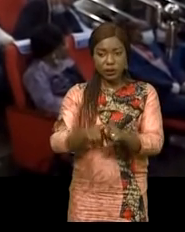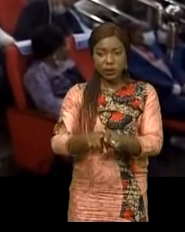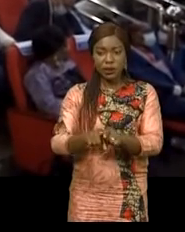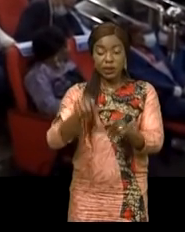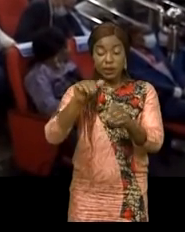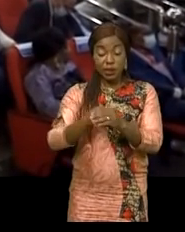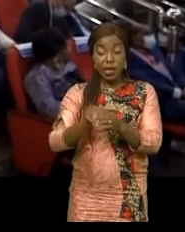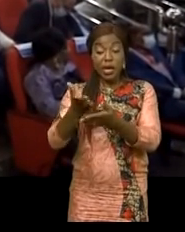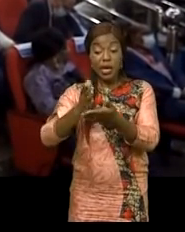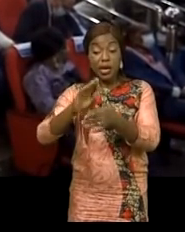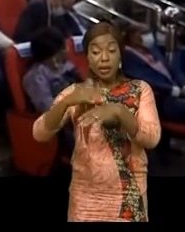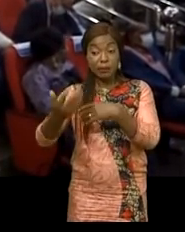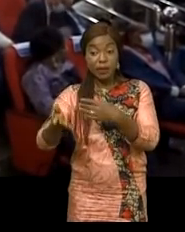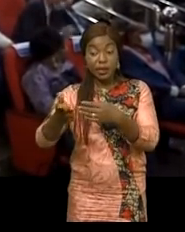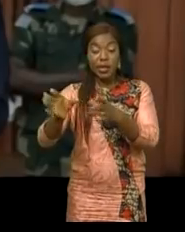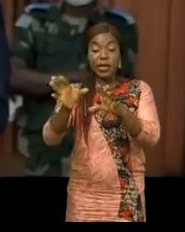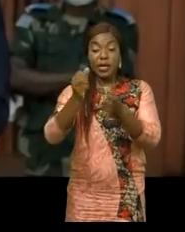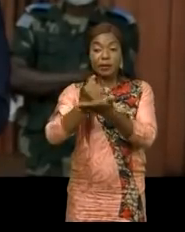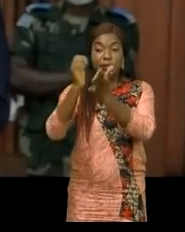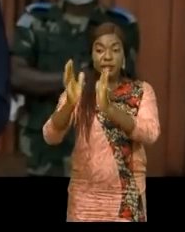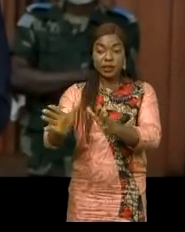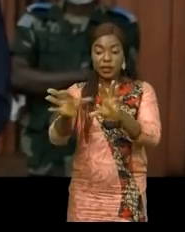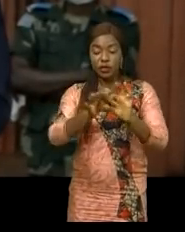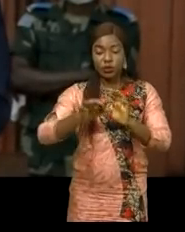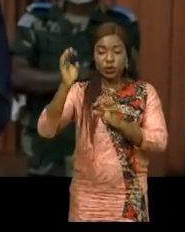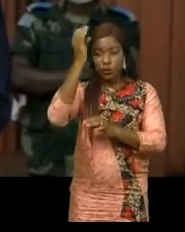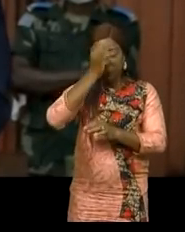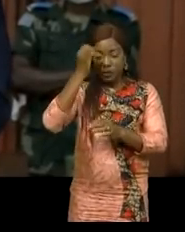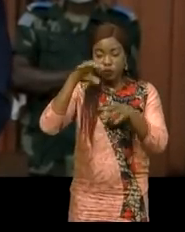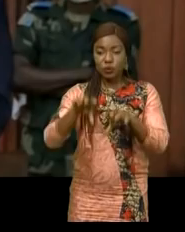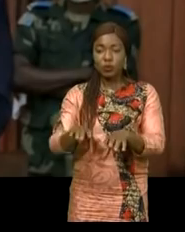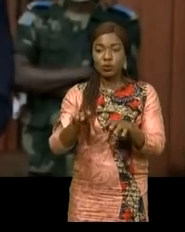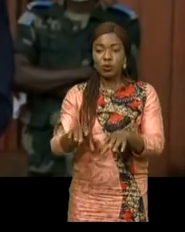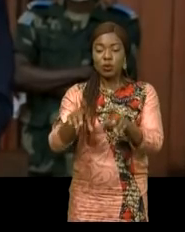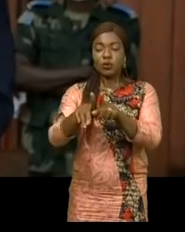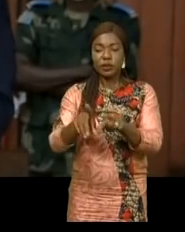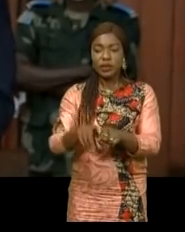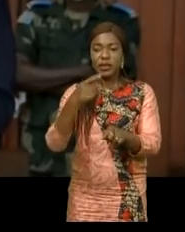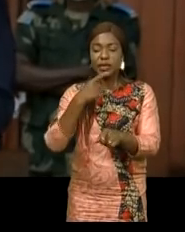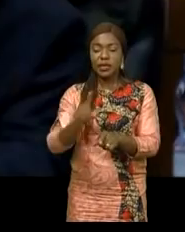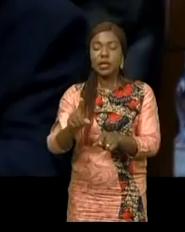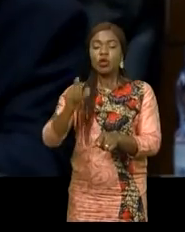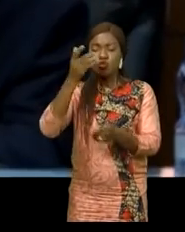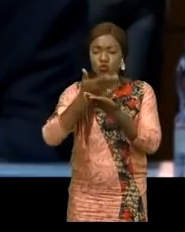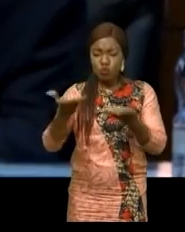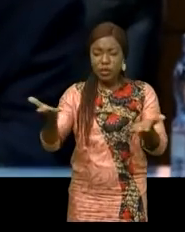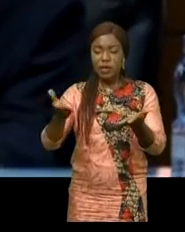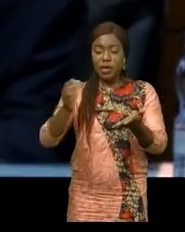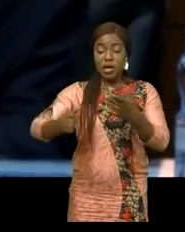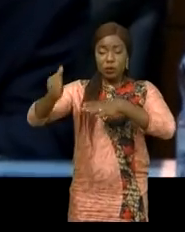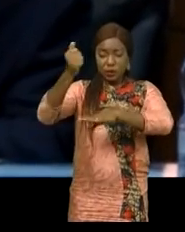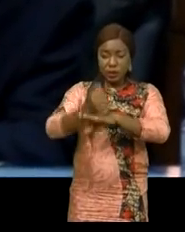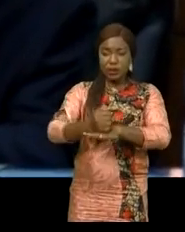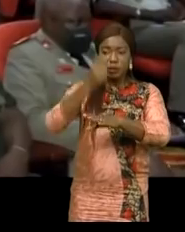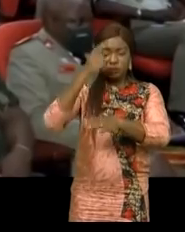dès son côté l'ambassadeur de l'union européenne en rdc jean marc châtaigner a réitéré son engagement à s'impliquer un